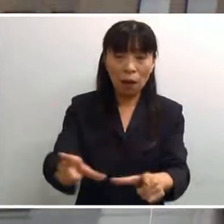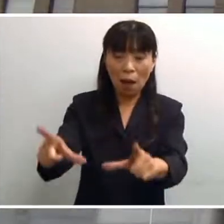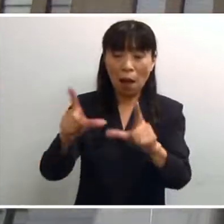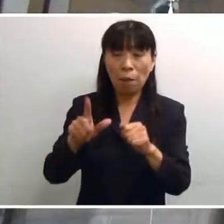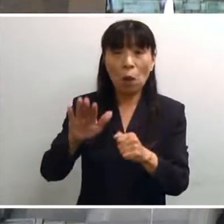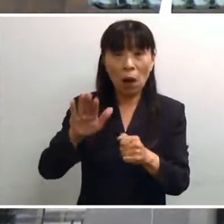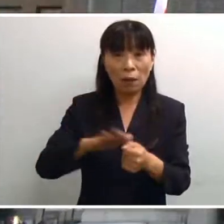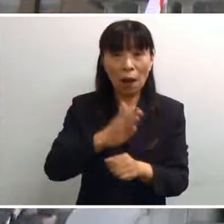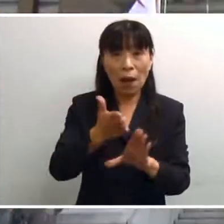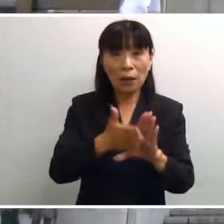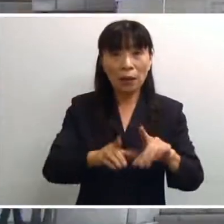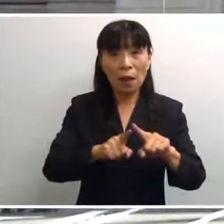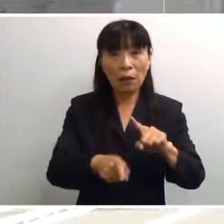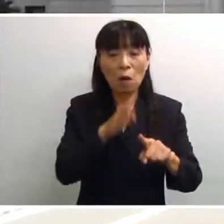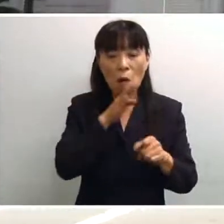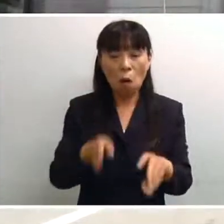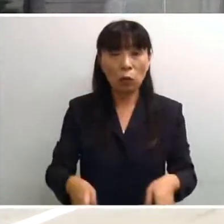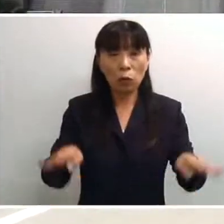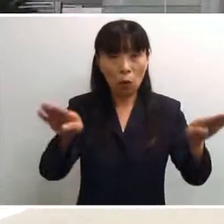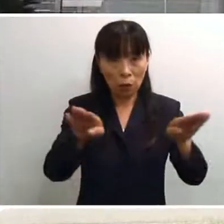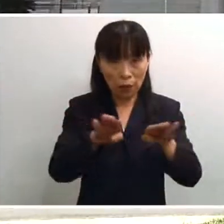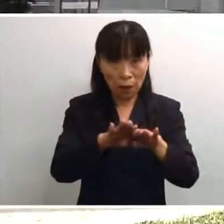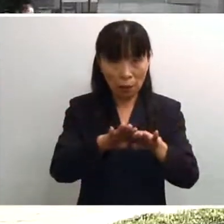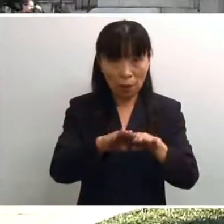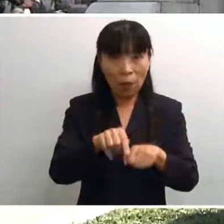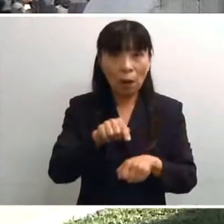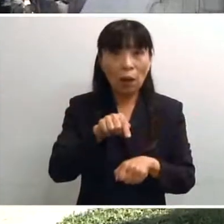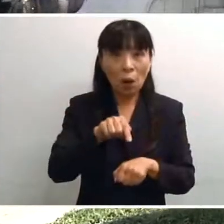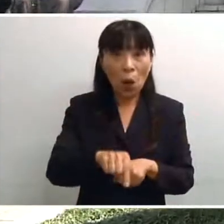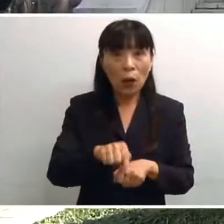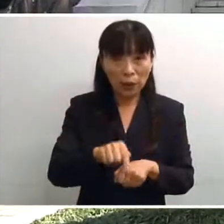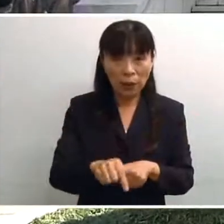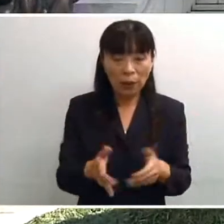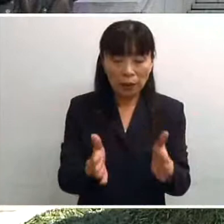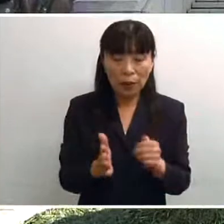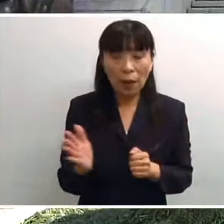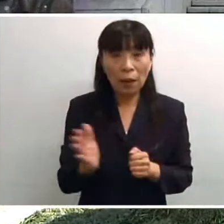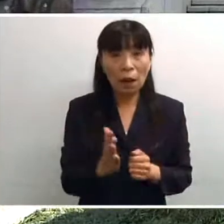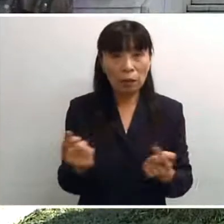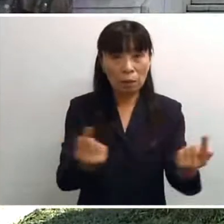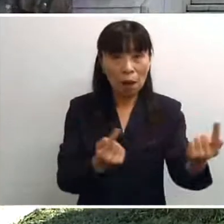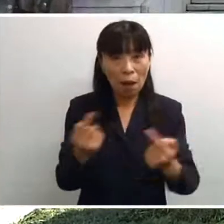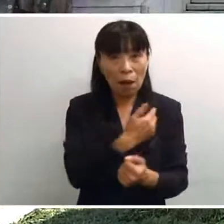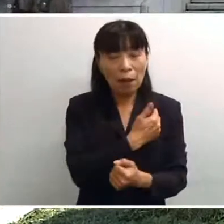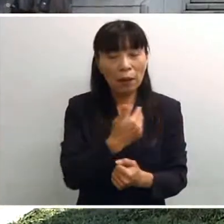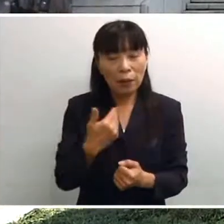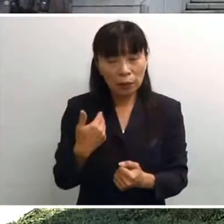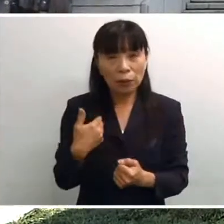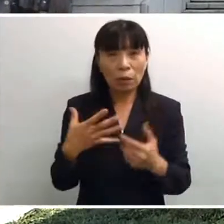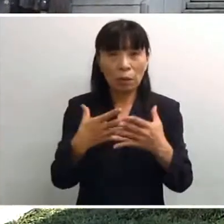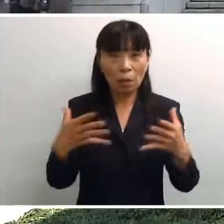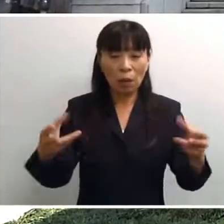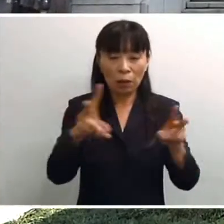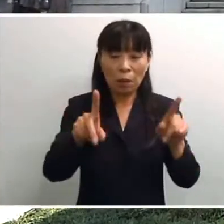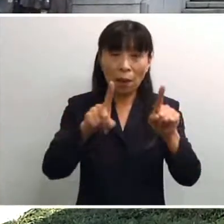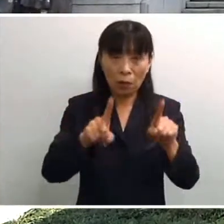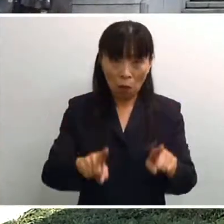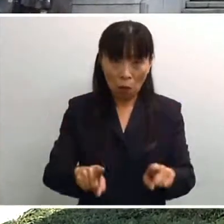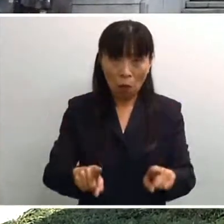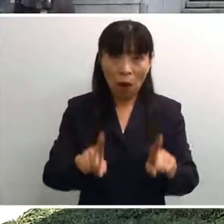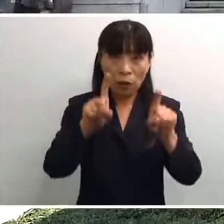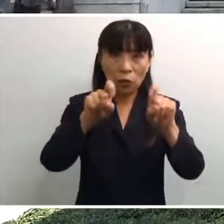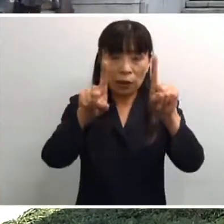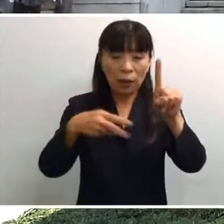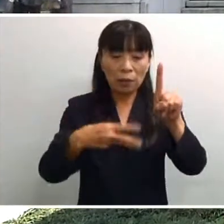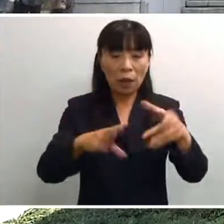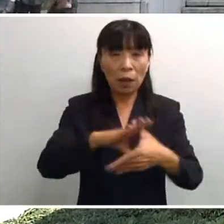ることが発表された愛知県庁本庁舎。この県庁舎に気兼ねなく訪れることができる一大イベントが